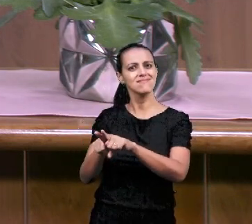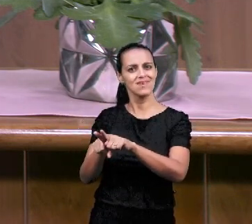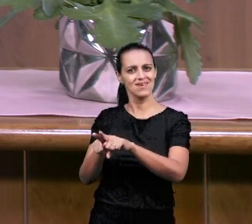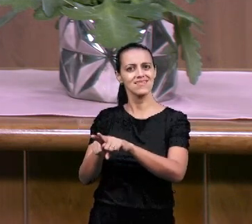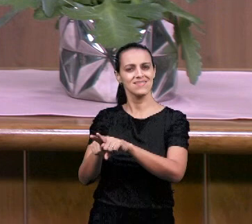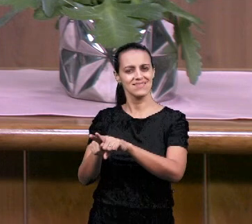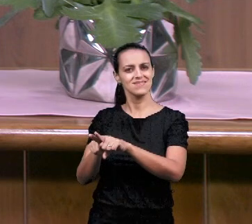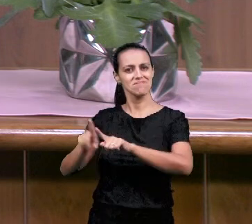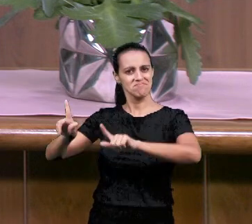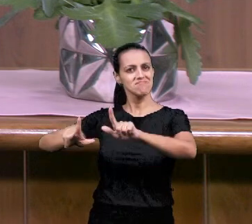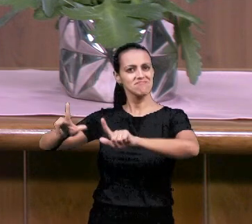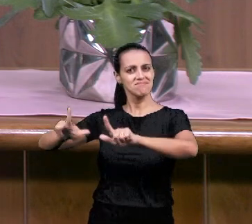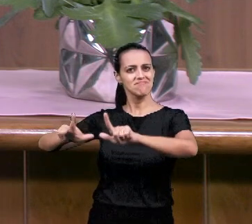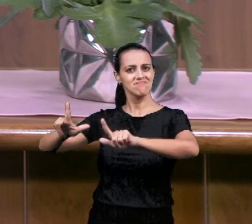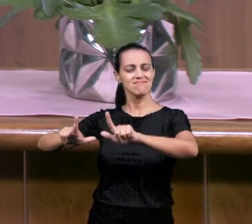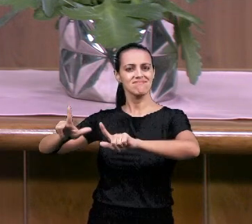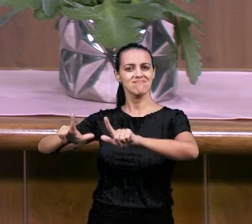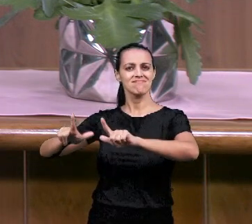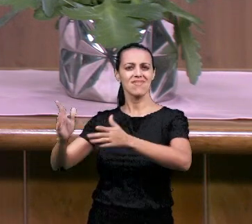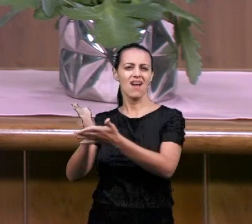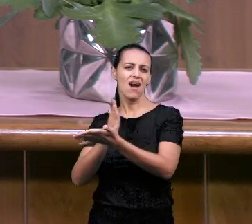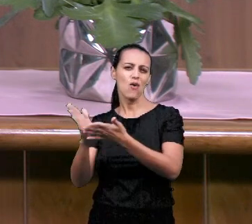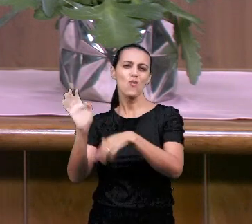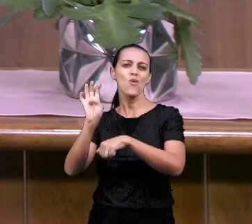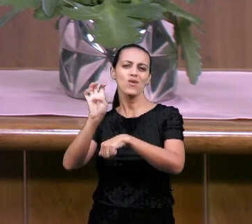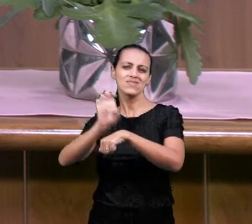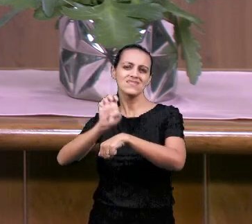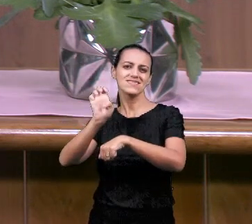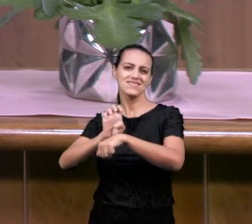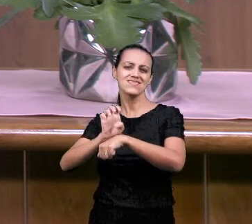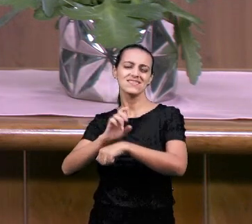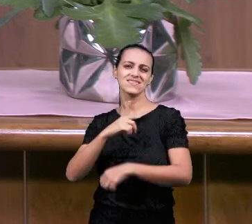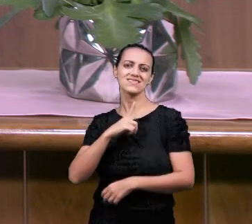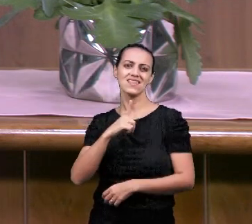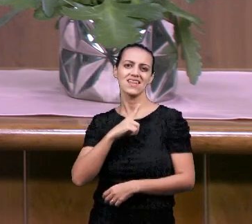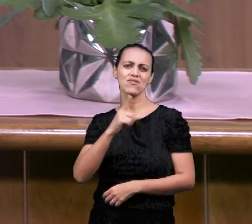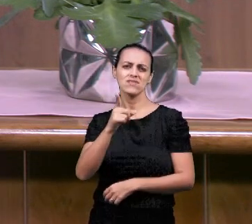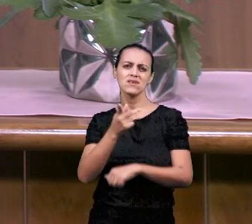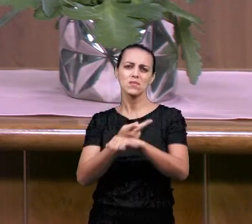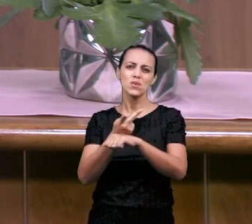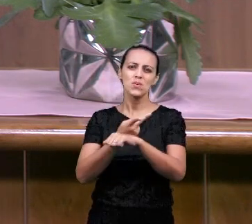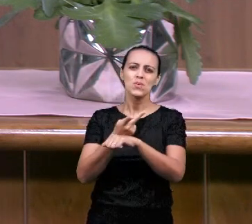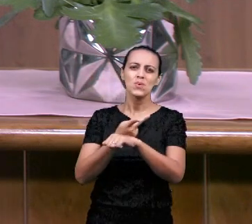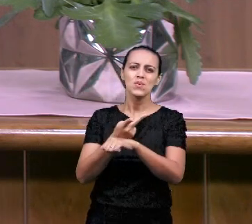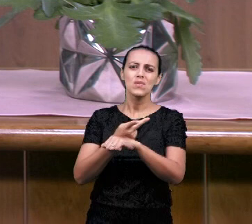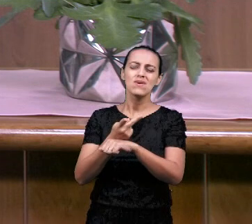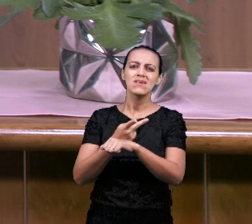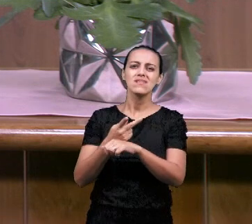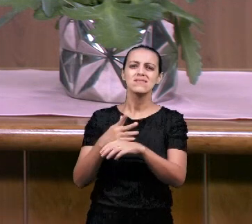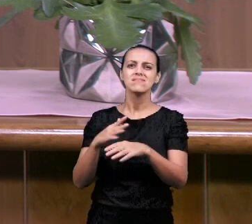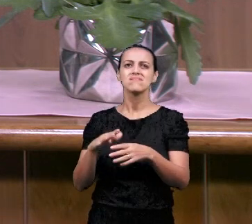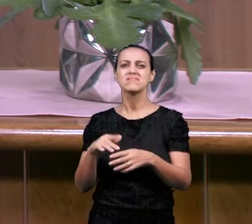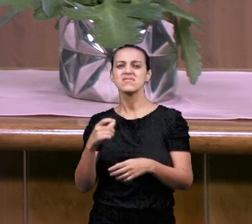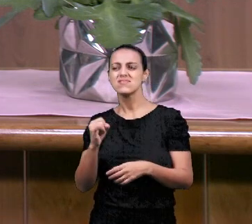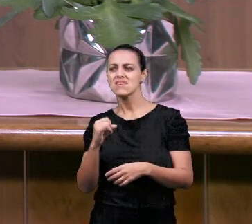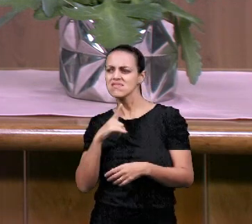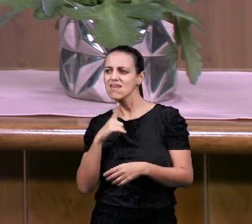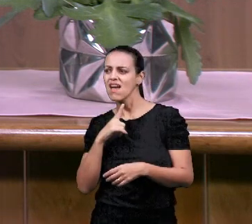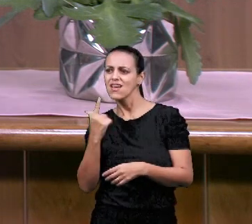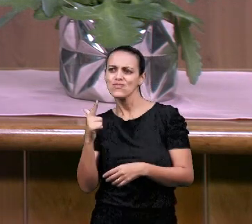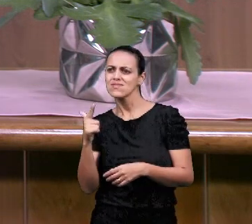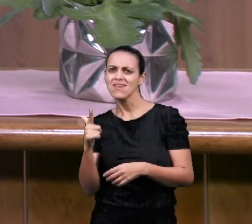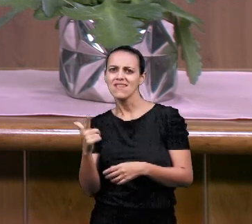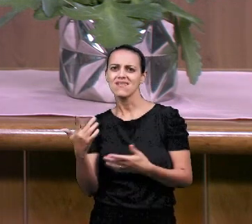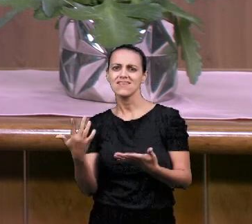un signal digital, numérique. Et cette chaîne arrive aussi de manière numérique dans certains États du